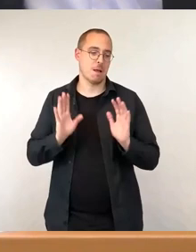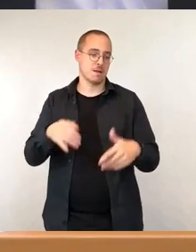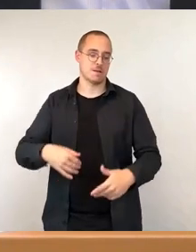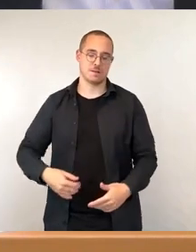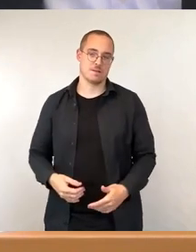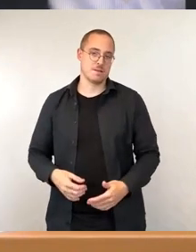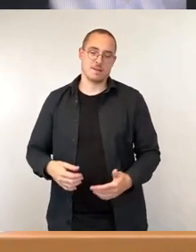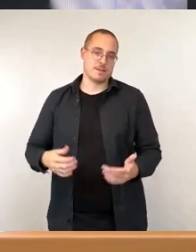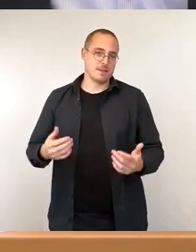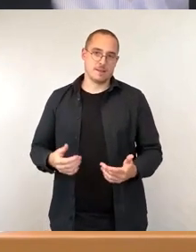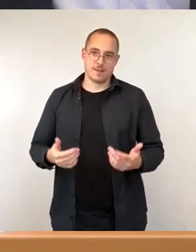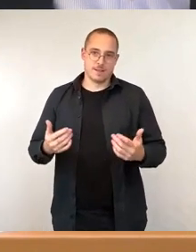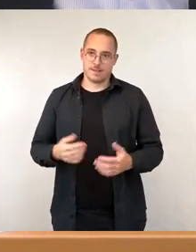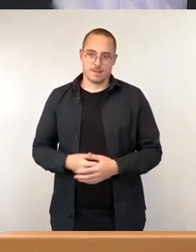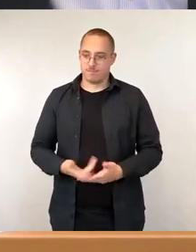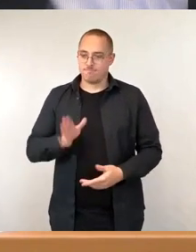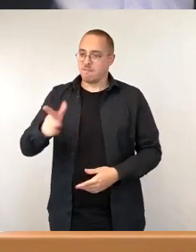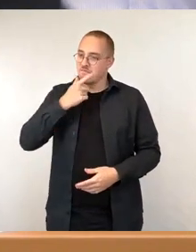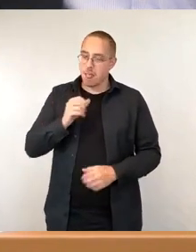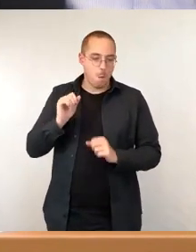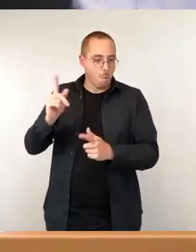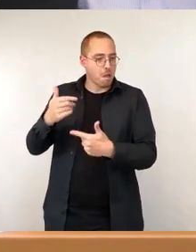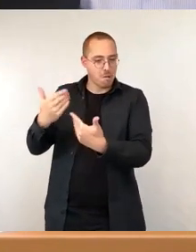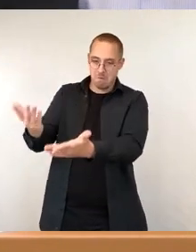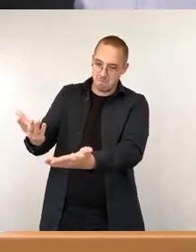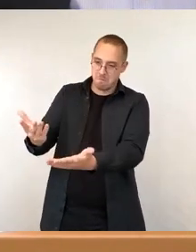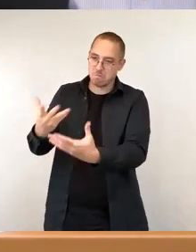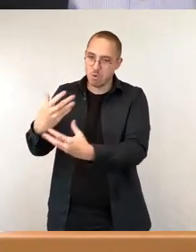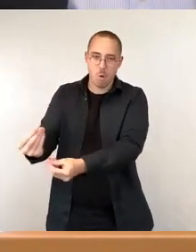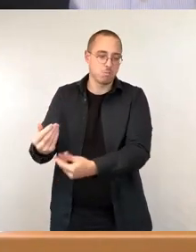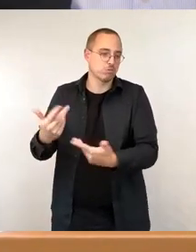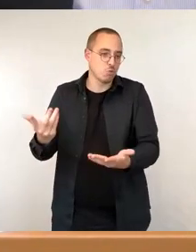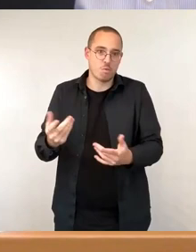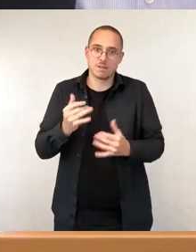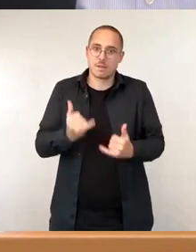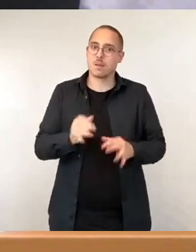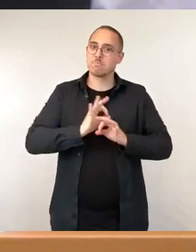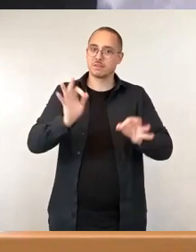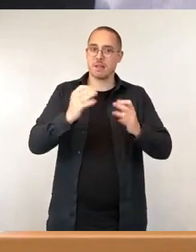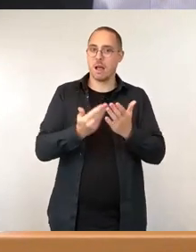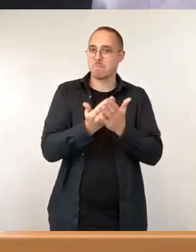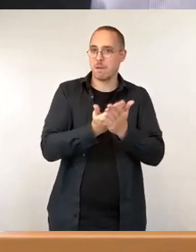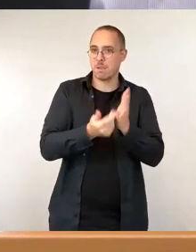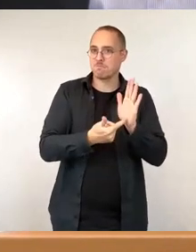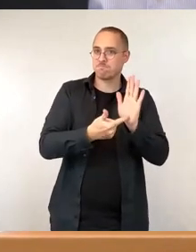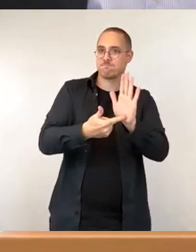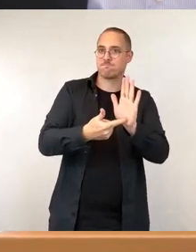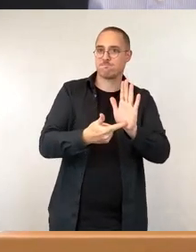ihr Wille ist ihr Himmelreich, ob das nun besser abbildet, das sei dahingestellt. Also, wir haben die Vorlage